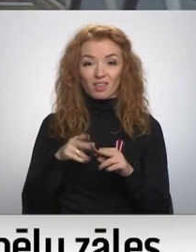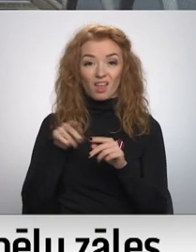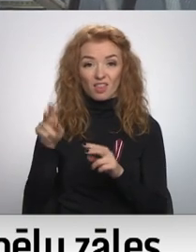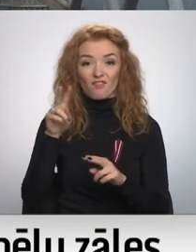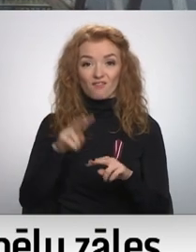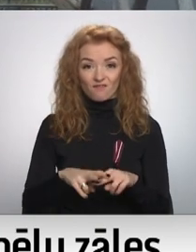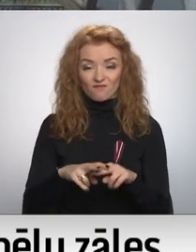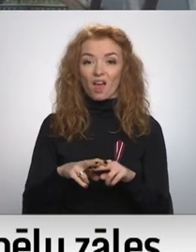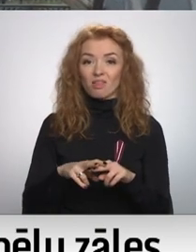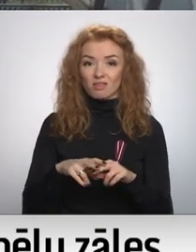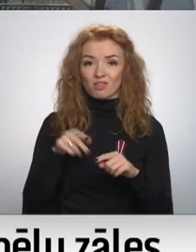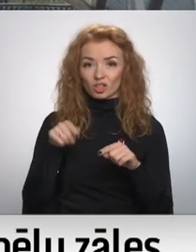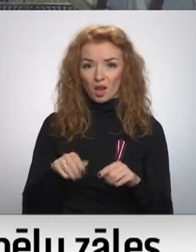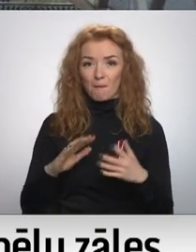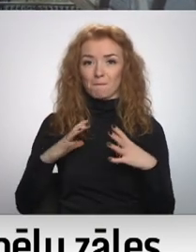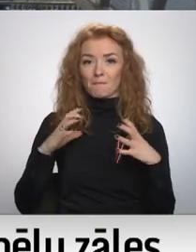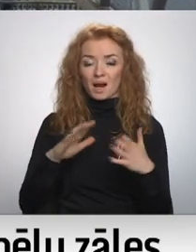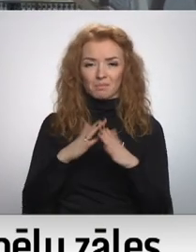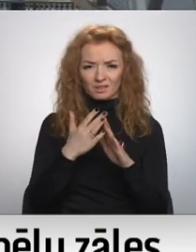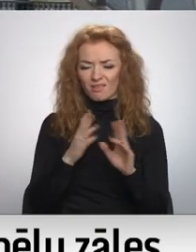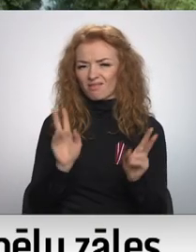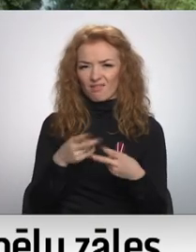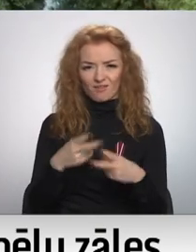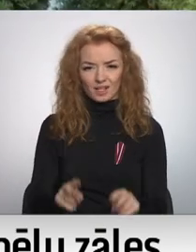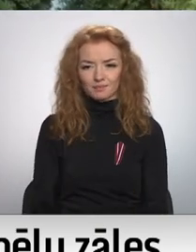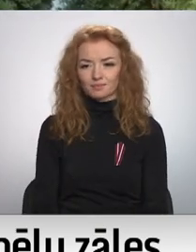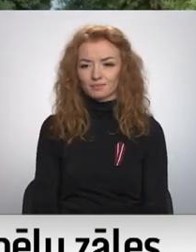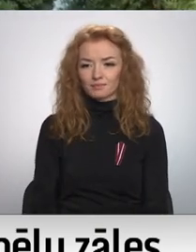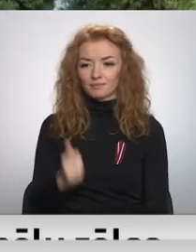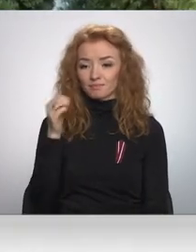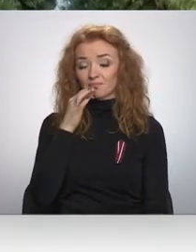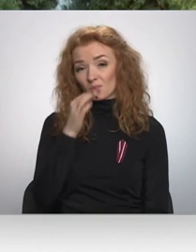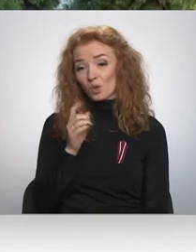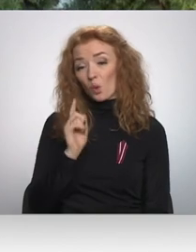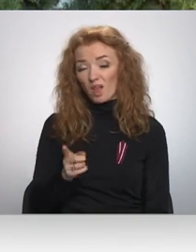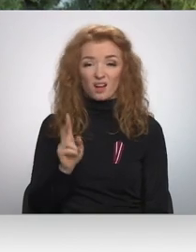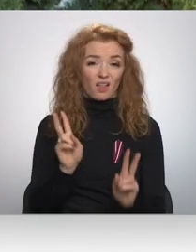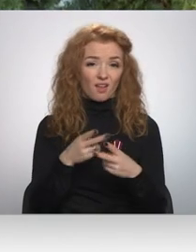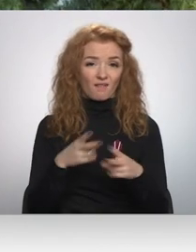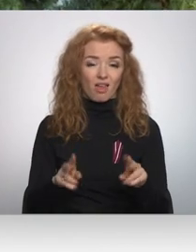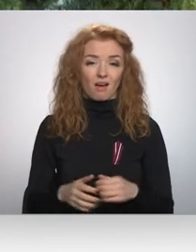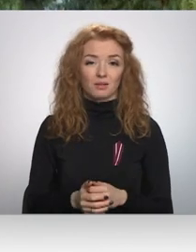ražošanas uzņēmumiem bagātajā pilsētā nav nepieciešama. Droši vien, ka nevajag.